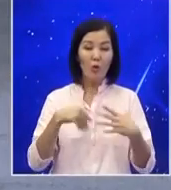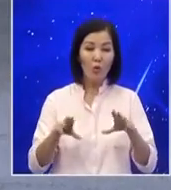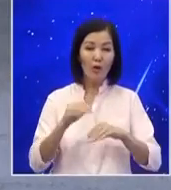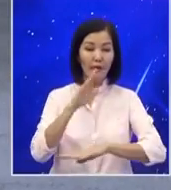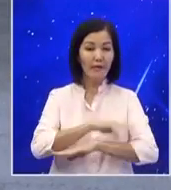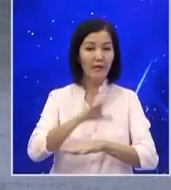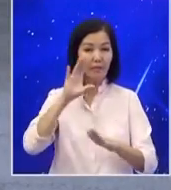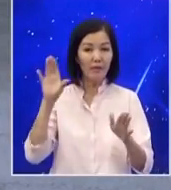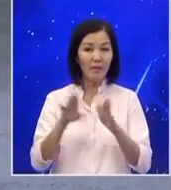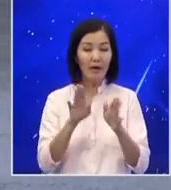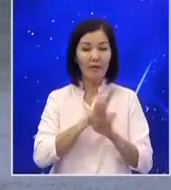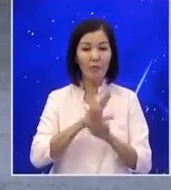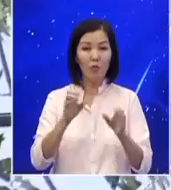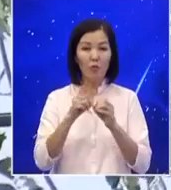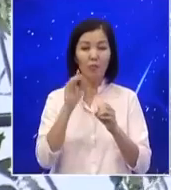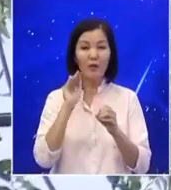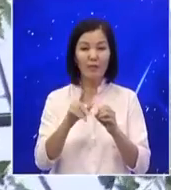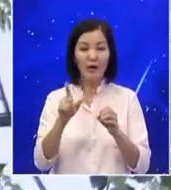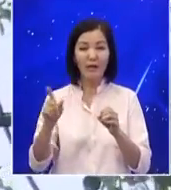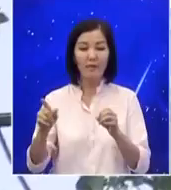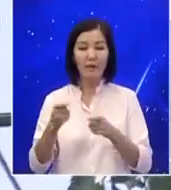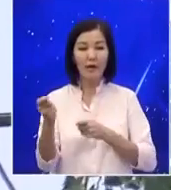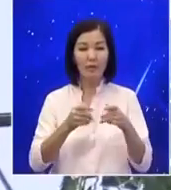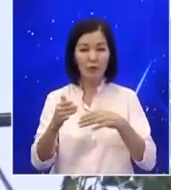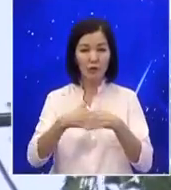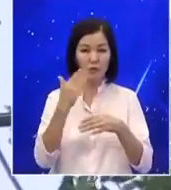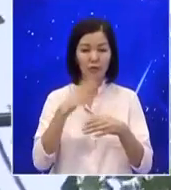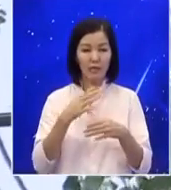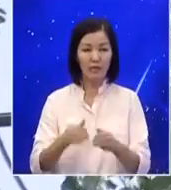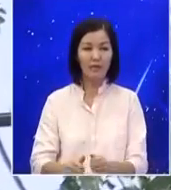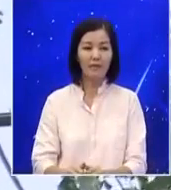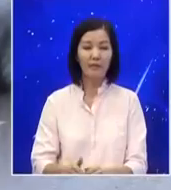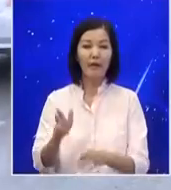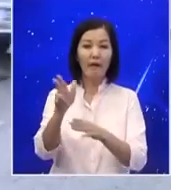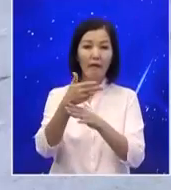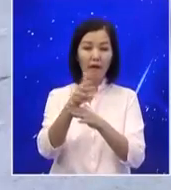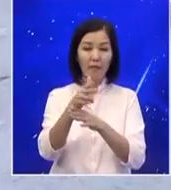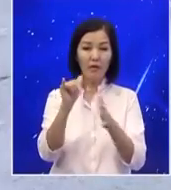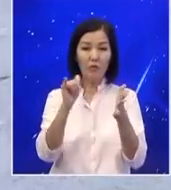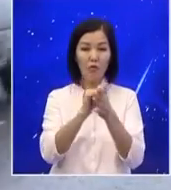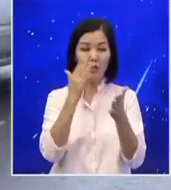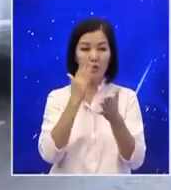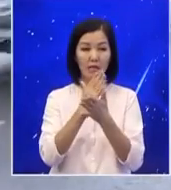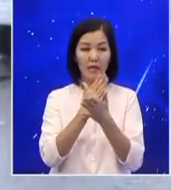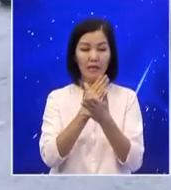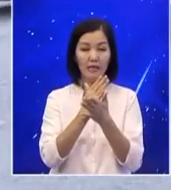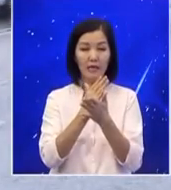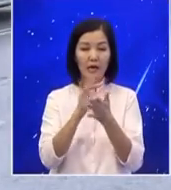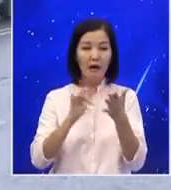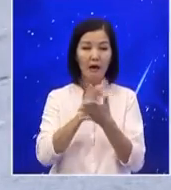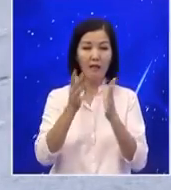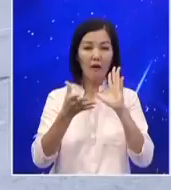мыңнан аса азамат әкімшілік жауапкершілікке тартылған. Камеры у нас в данное время расположены в трудно. Қала